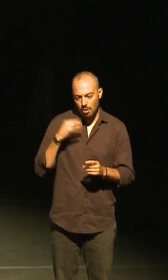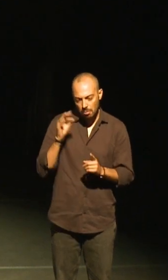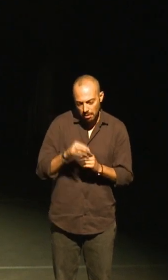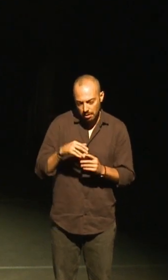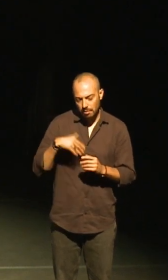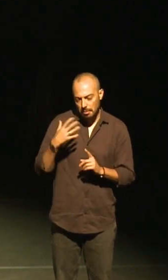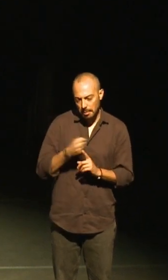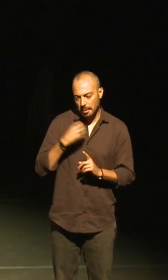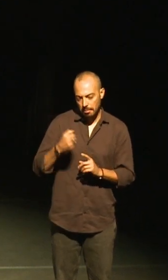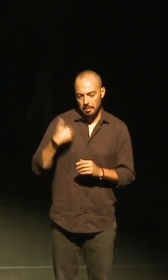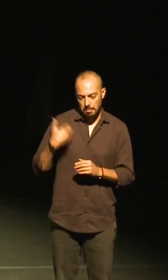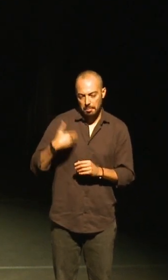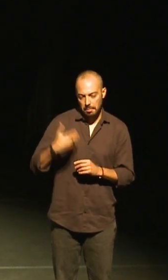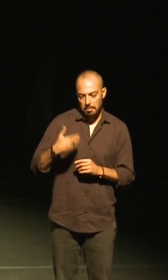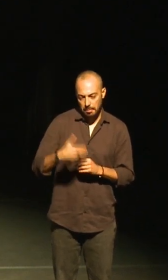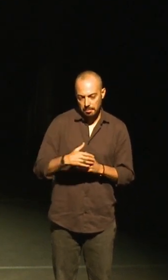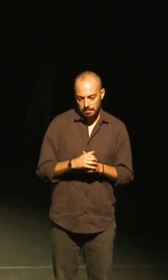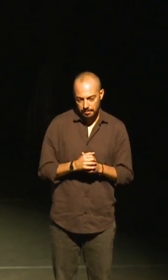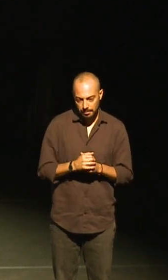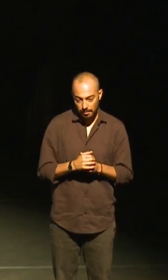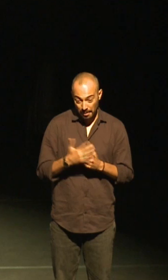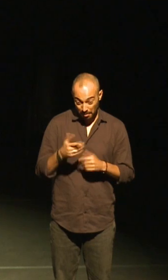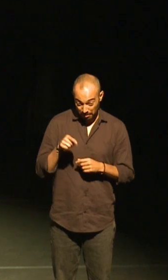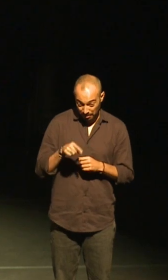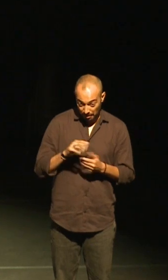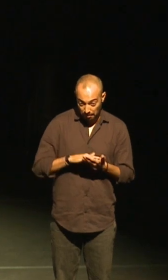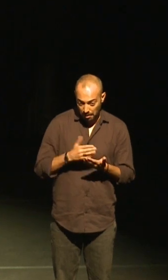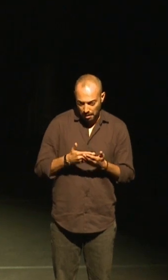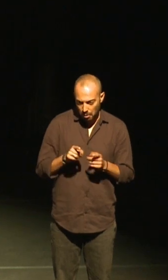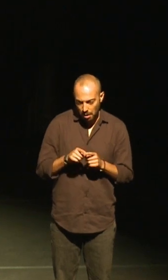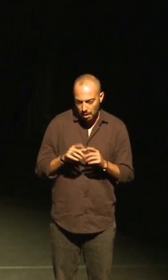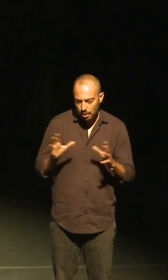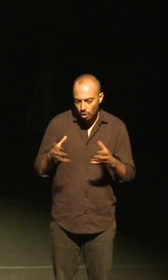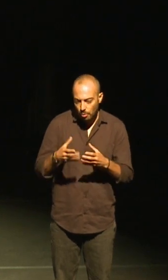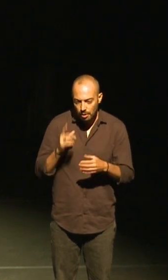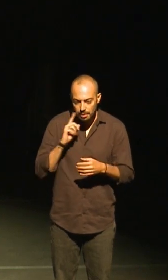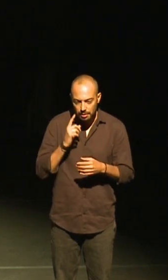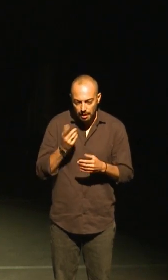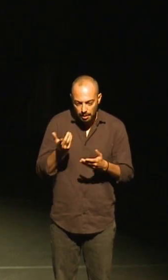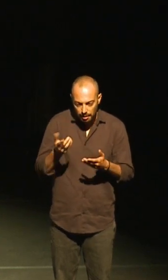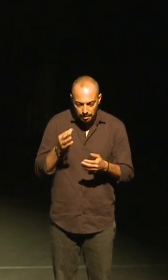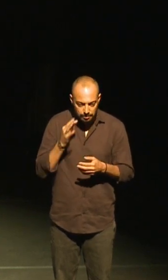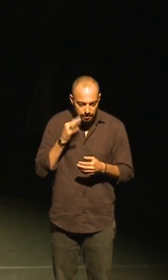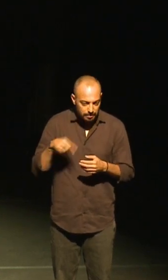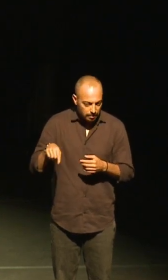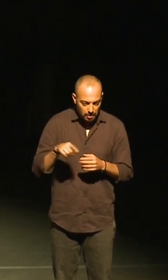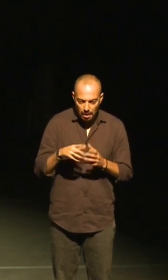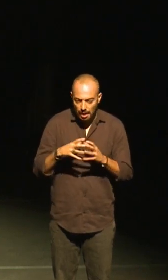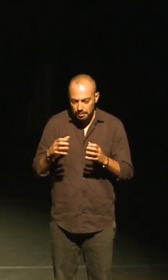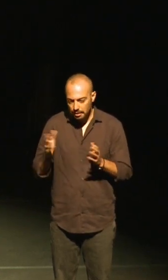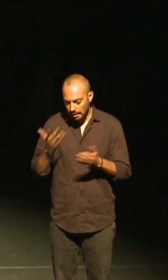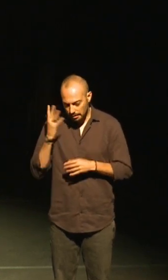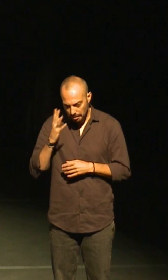Io credo che questo sia un esempio poi per tutte le comunità umane alla fine cioè se tu appunto come diceva prima Mattia Se